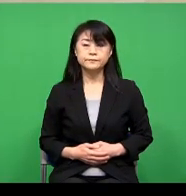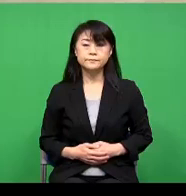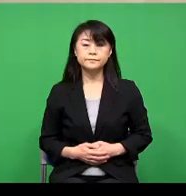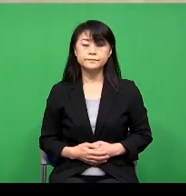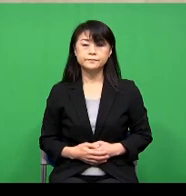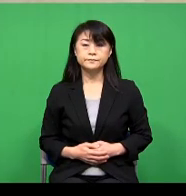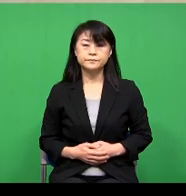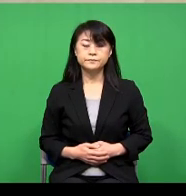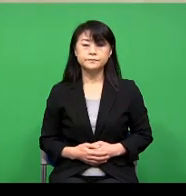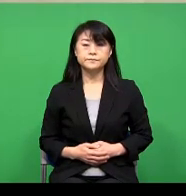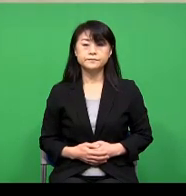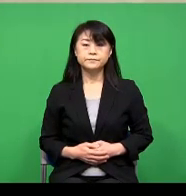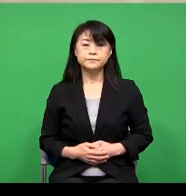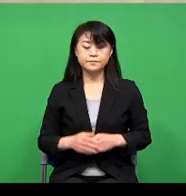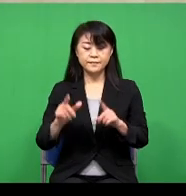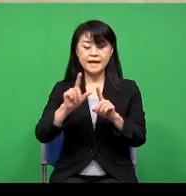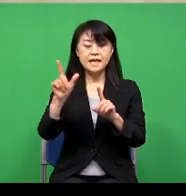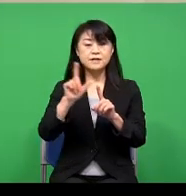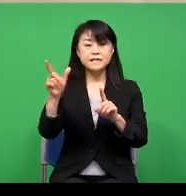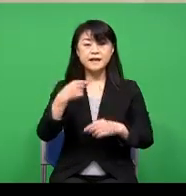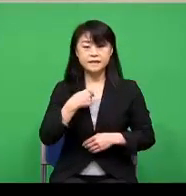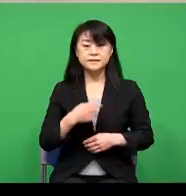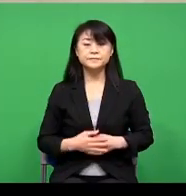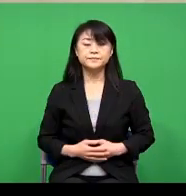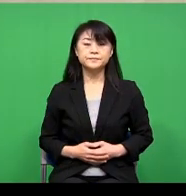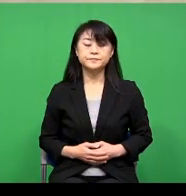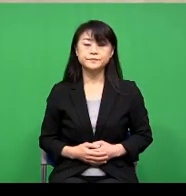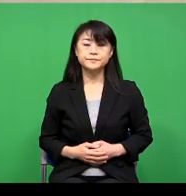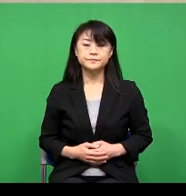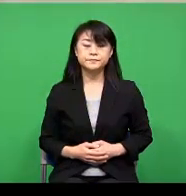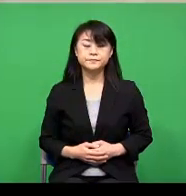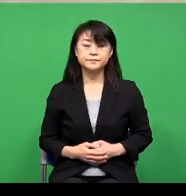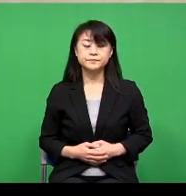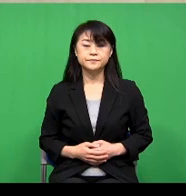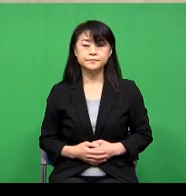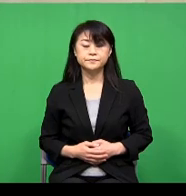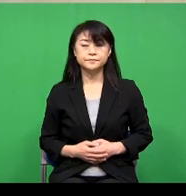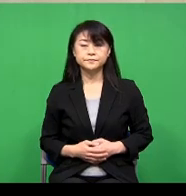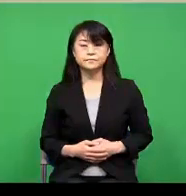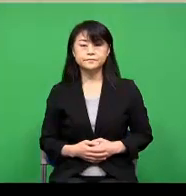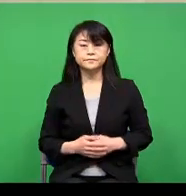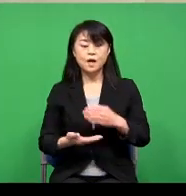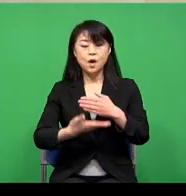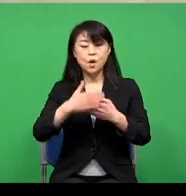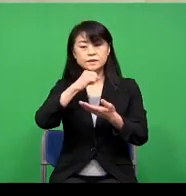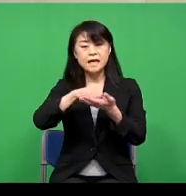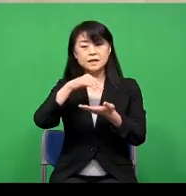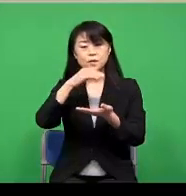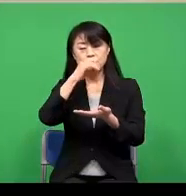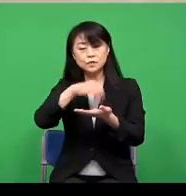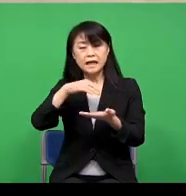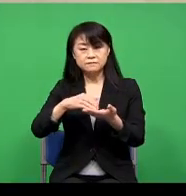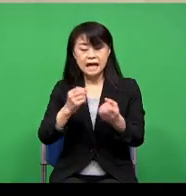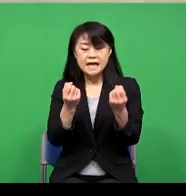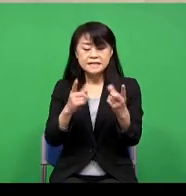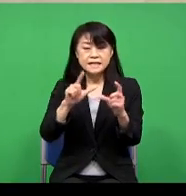正額としては6倍ぐらいだと思いますが、ここに対する、県としての新型コロナに対する意